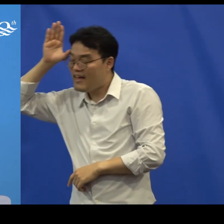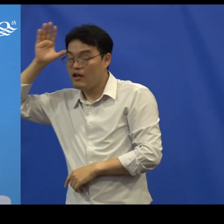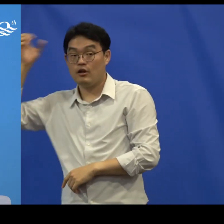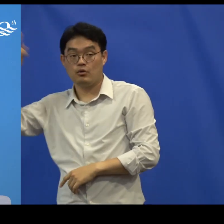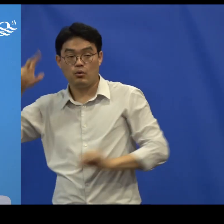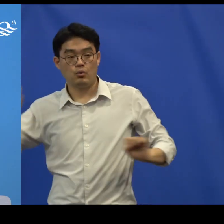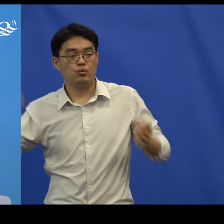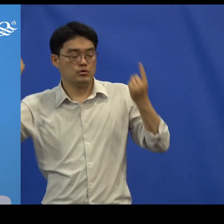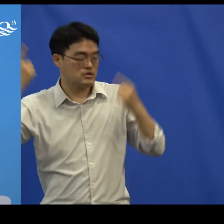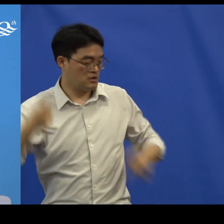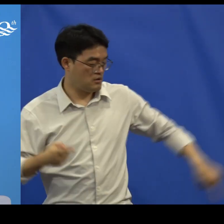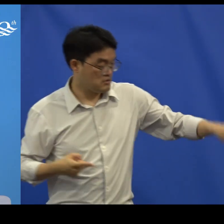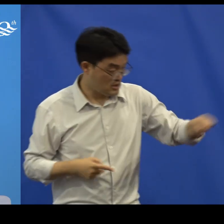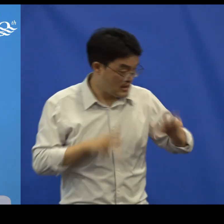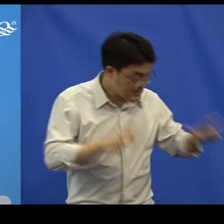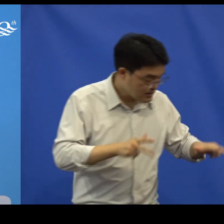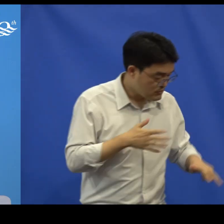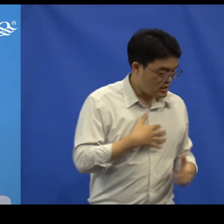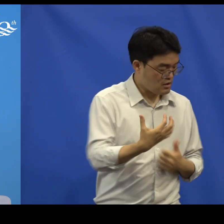C.S. 루이스의 회안이죠.